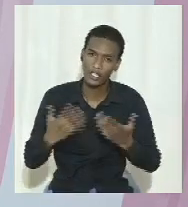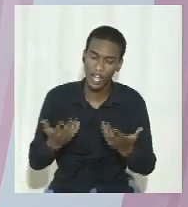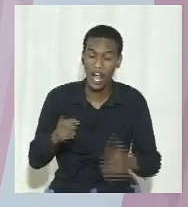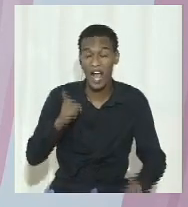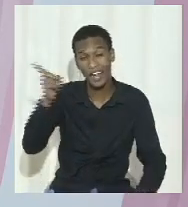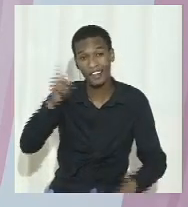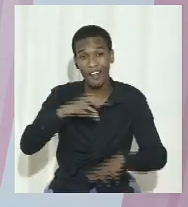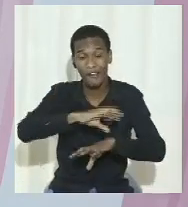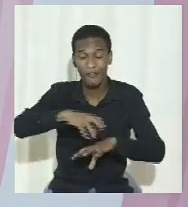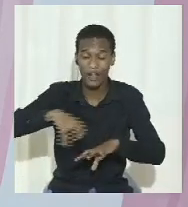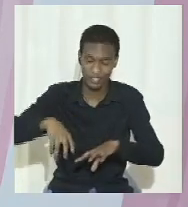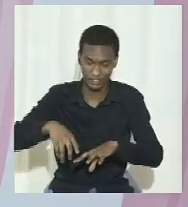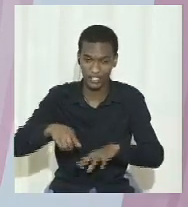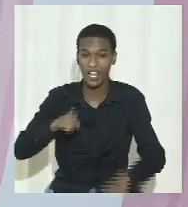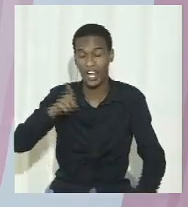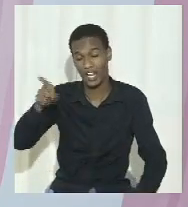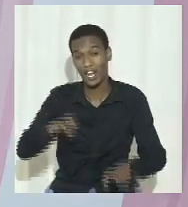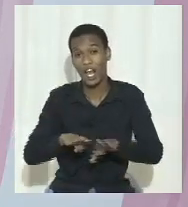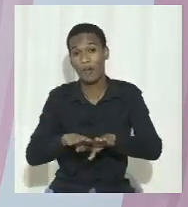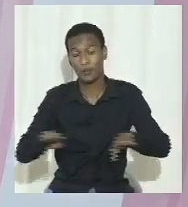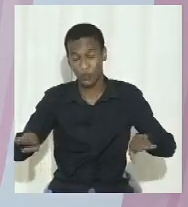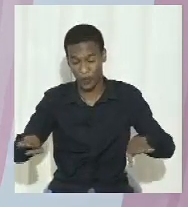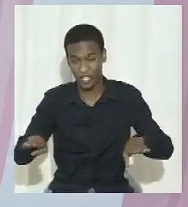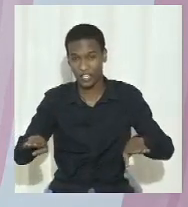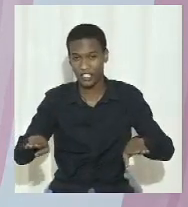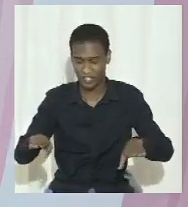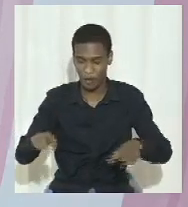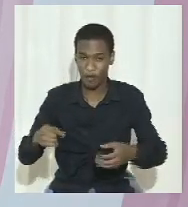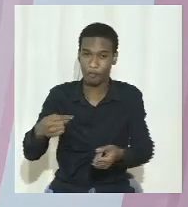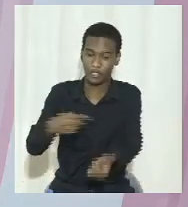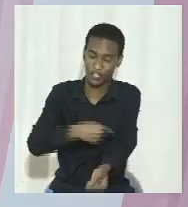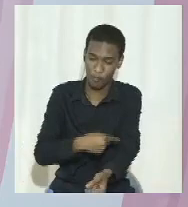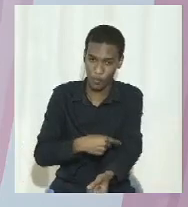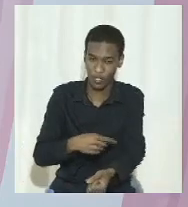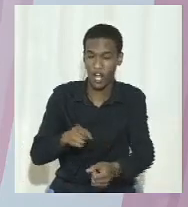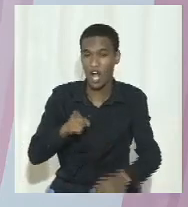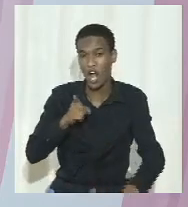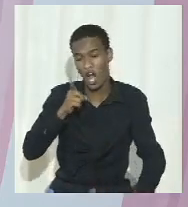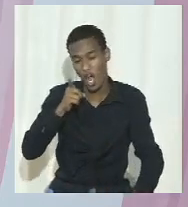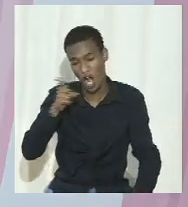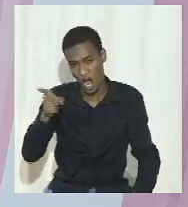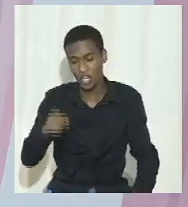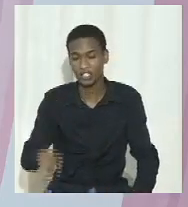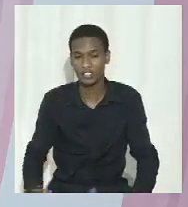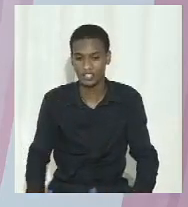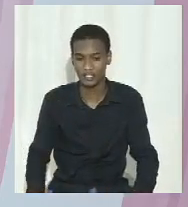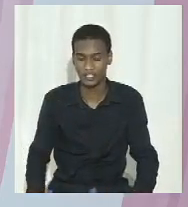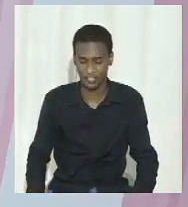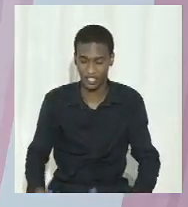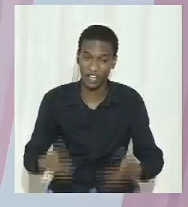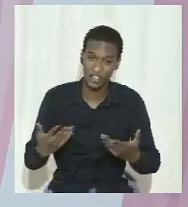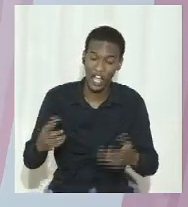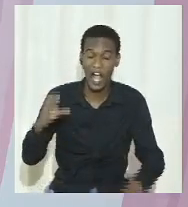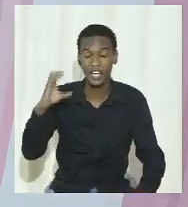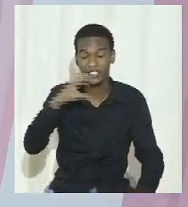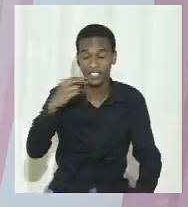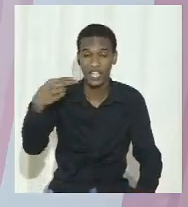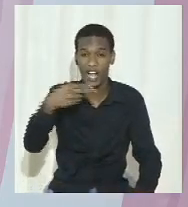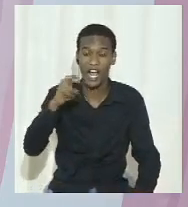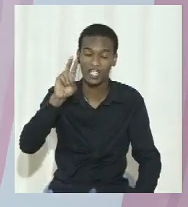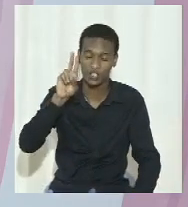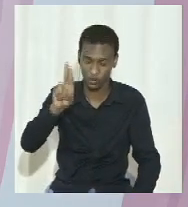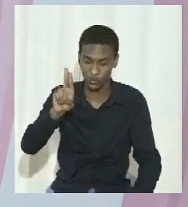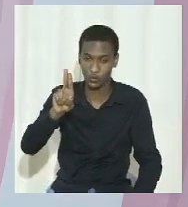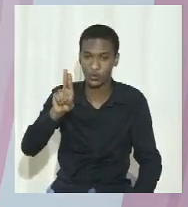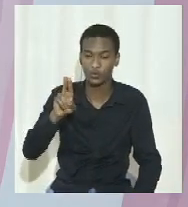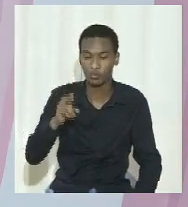dia centre hospitalier de référence de régional na ny CHU ihany koa centre hospitalier